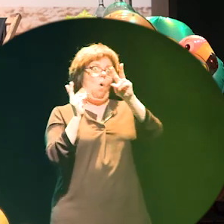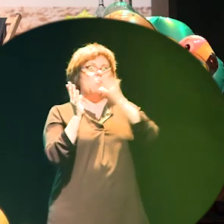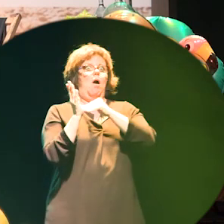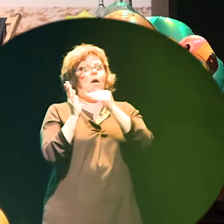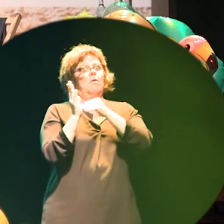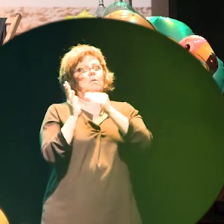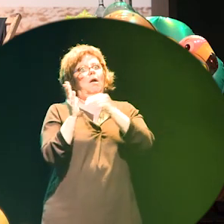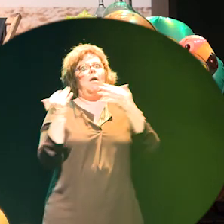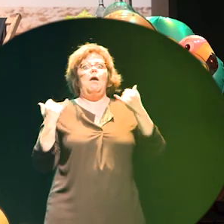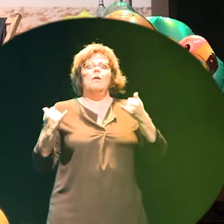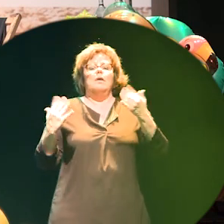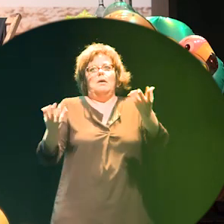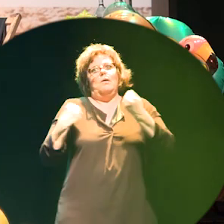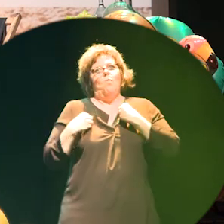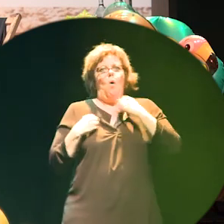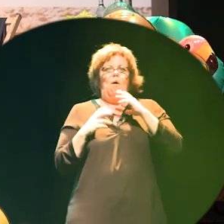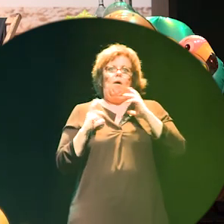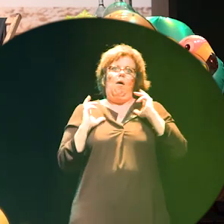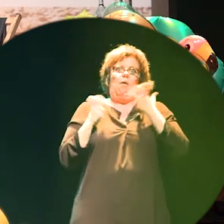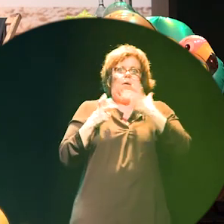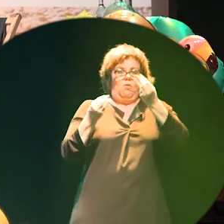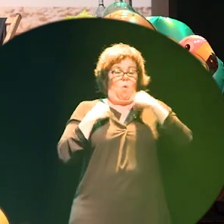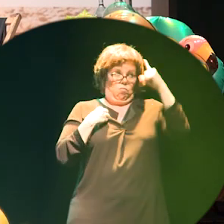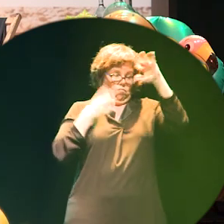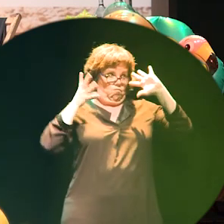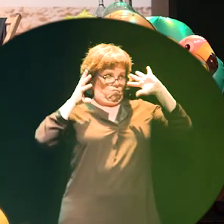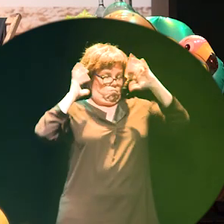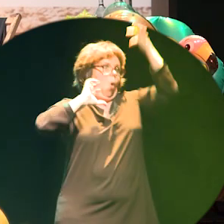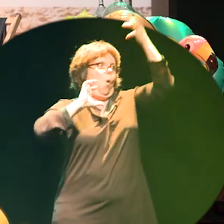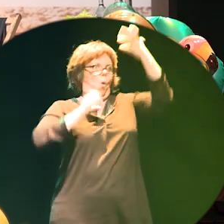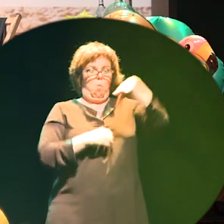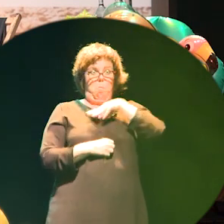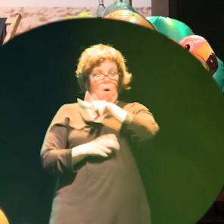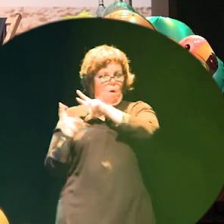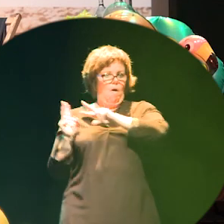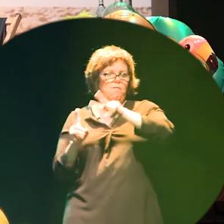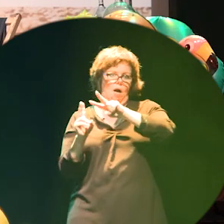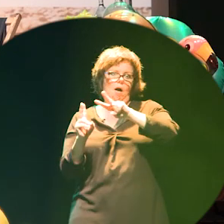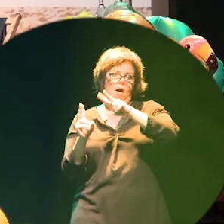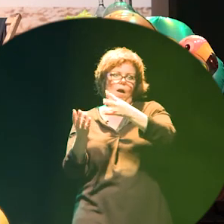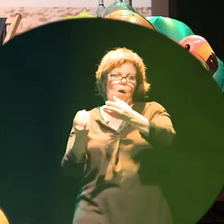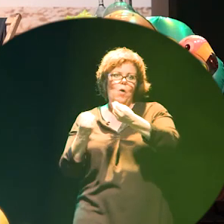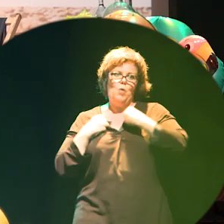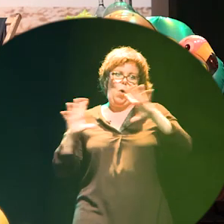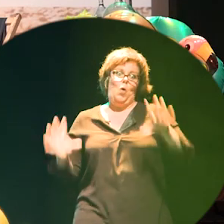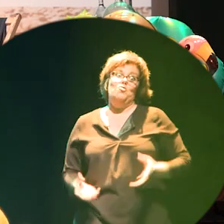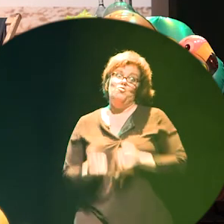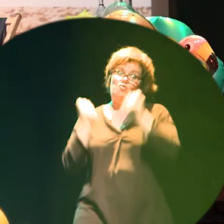glaçant qui nous rend tous fous, eh bien, est peut-être la clé des incertitudes.